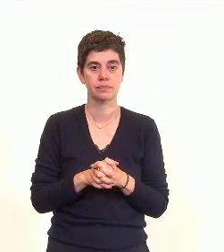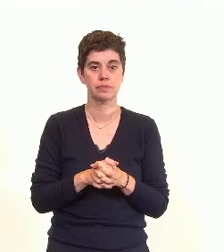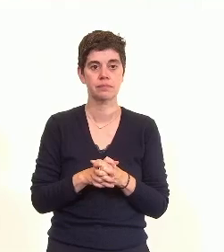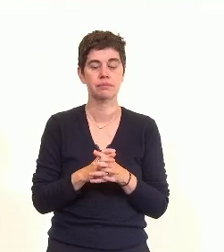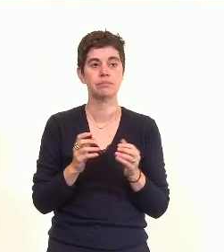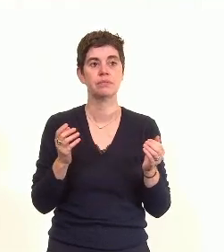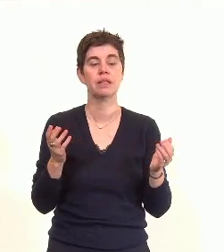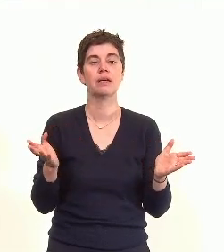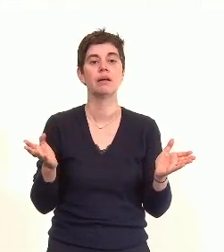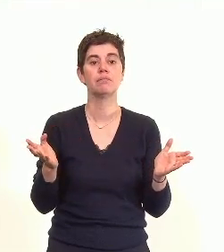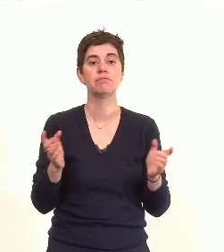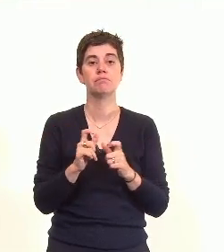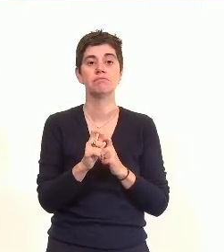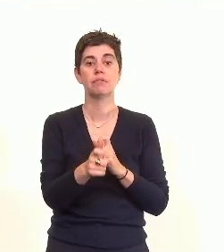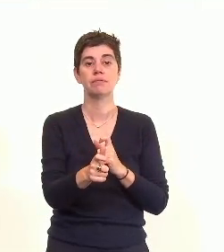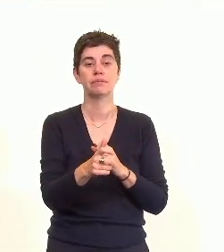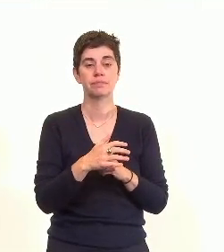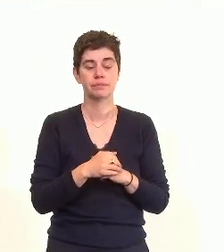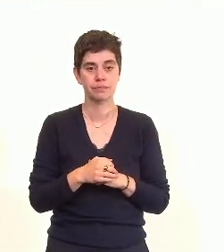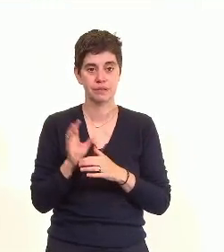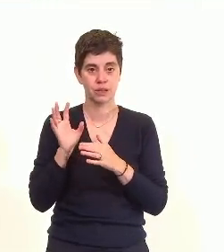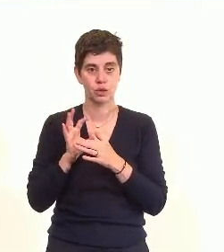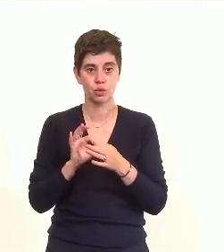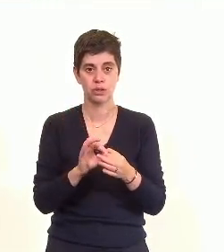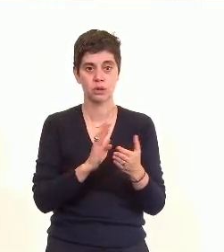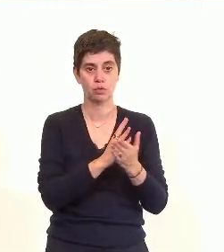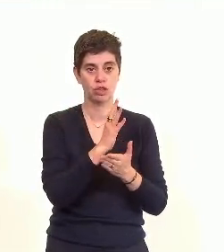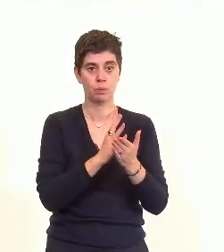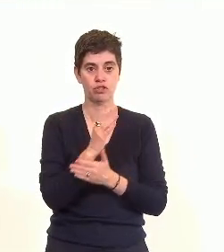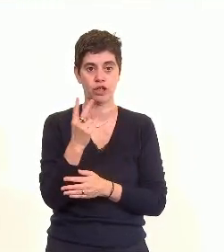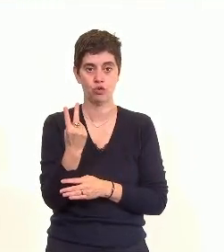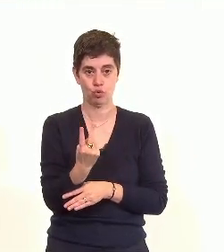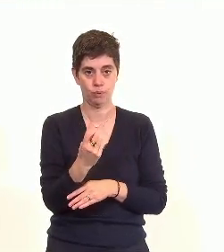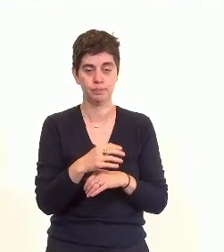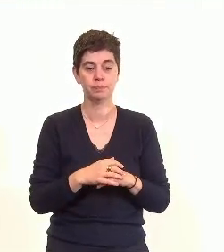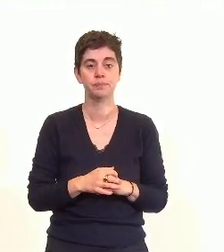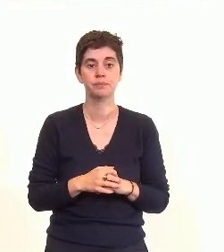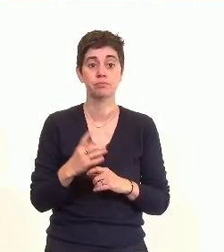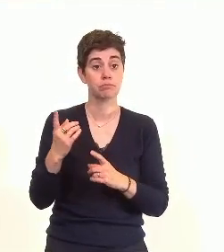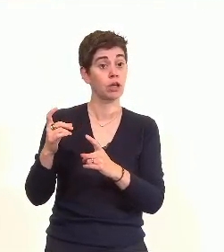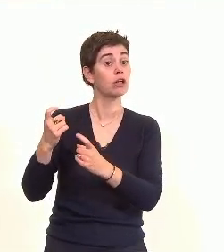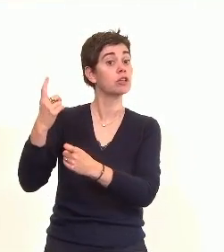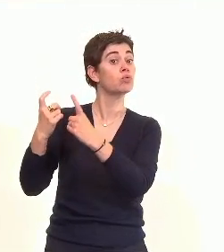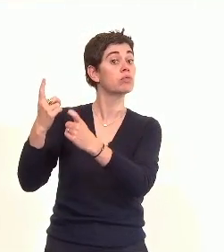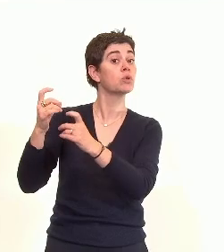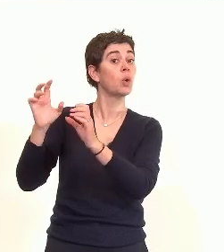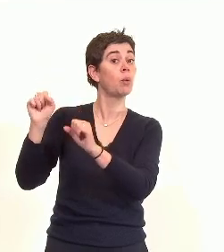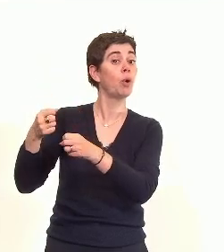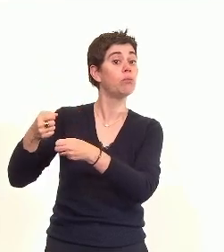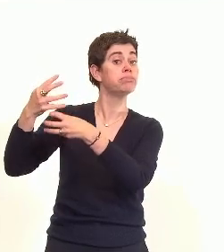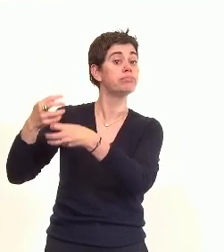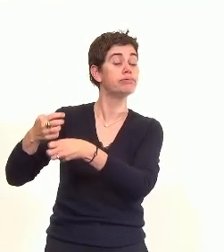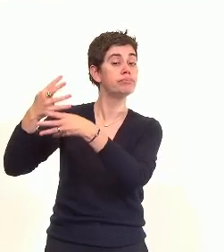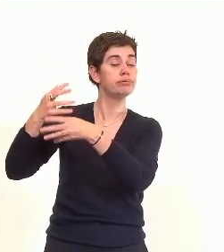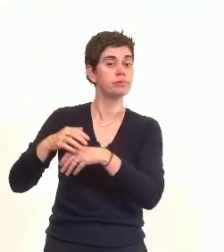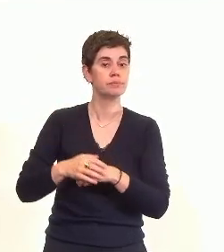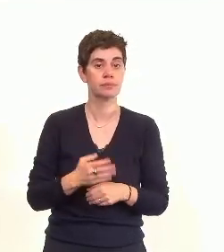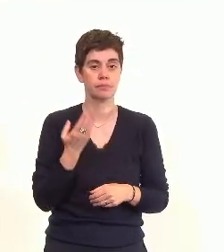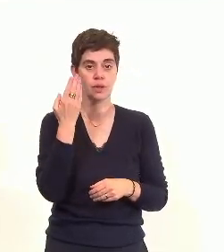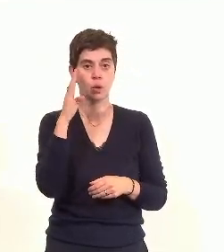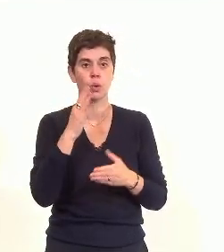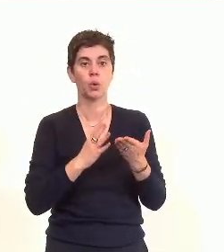Alors on va passer à la suite avec les 2 derniers projets. Vous pouvez continuer évidemment à poser votre question. Et on va enchaîner tout de suite avec un autre projet,